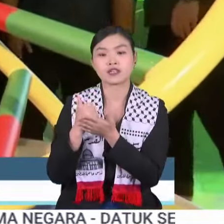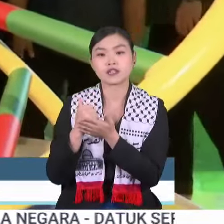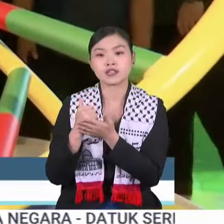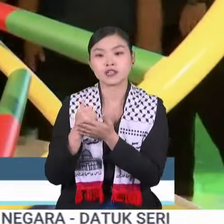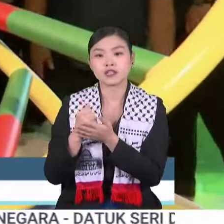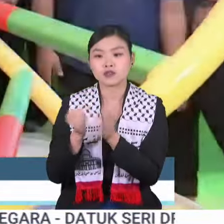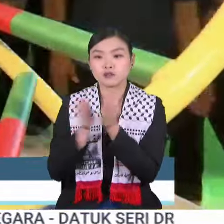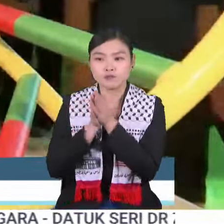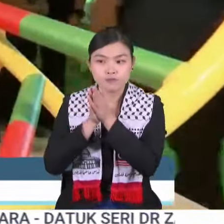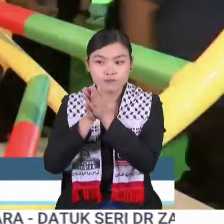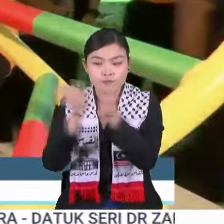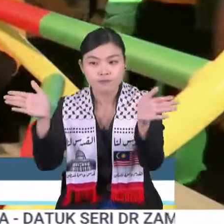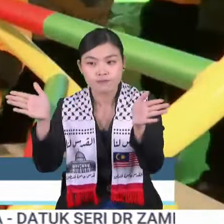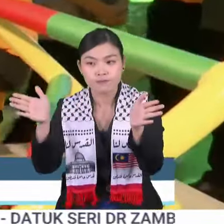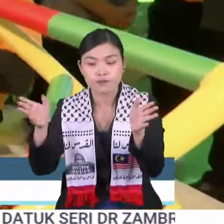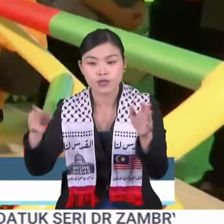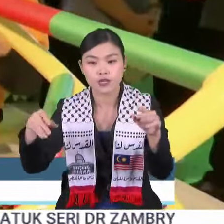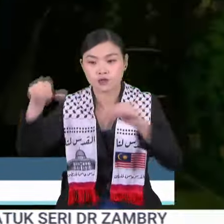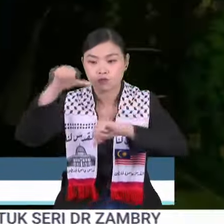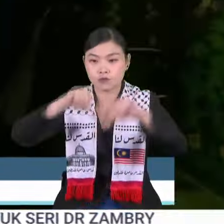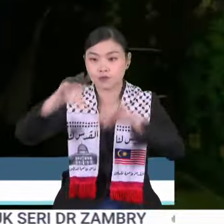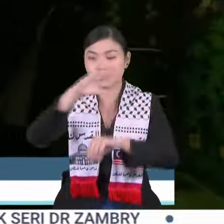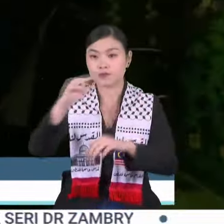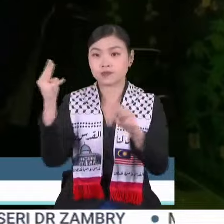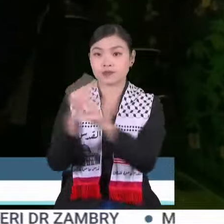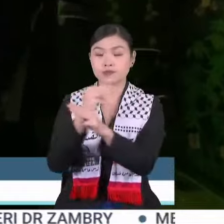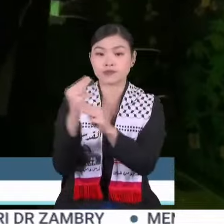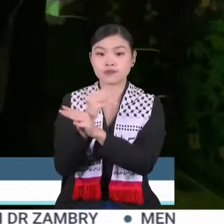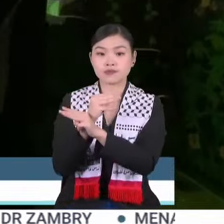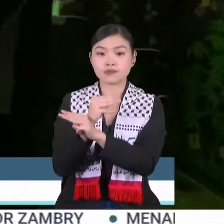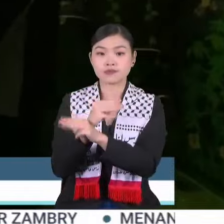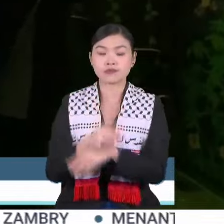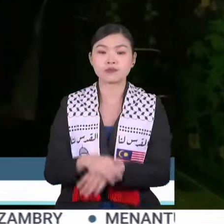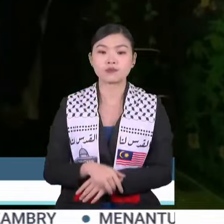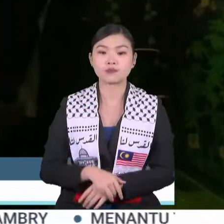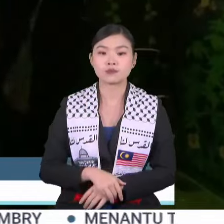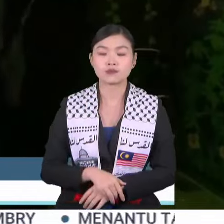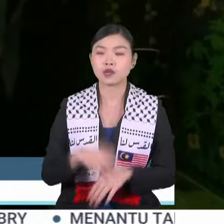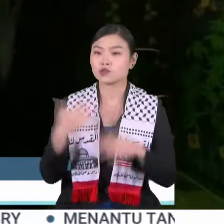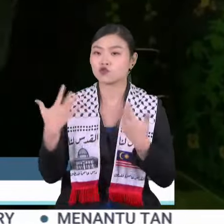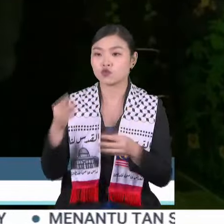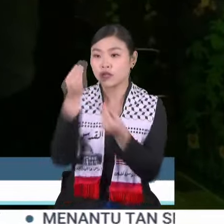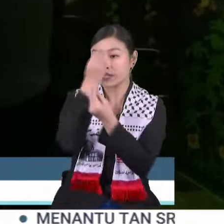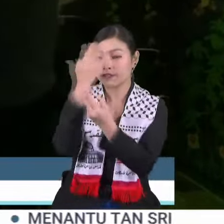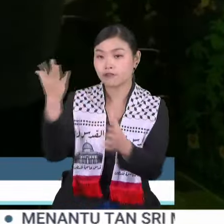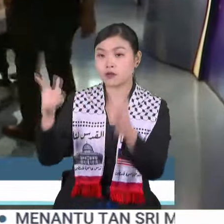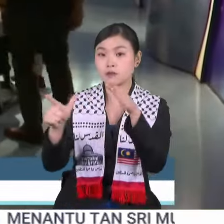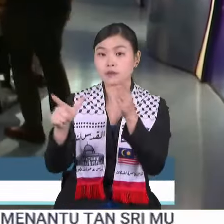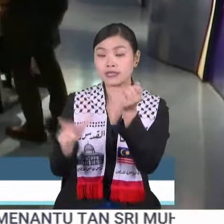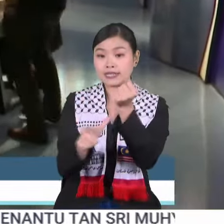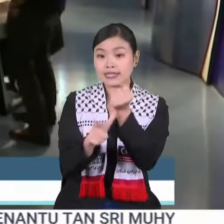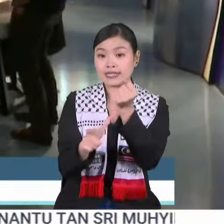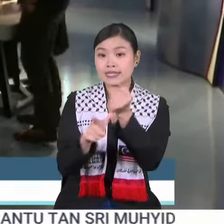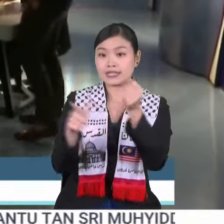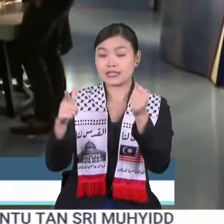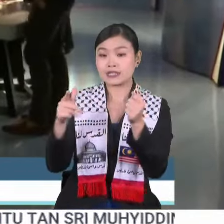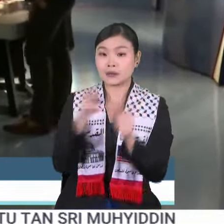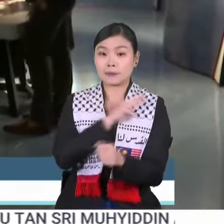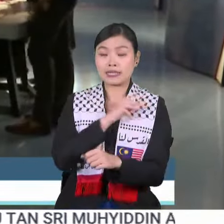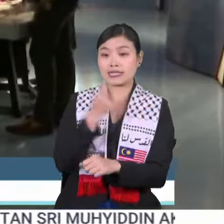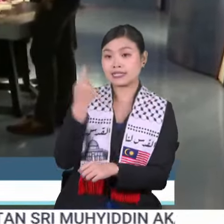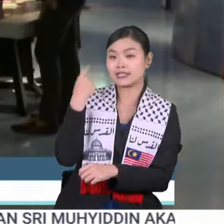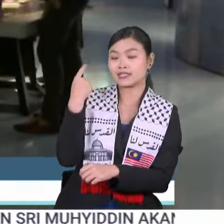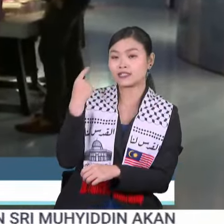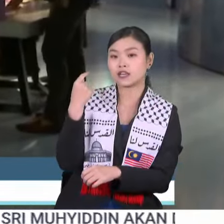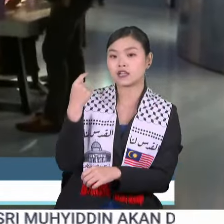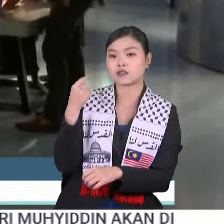yang berhubung dengan sains, teknologi dan matematik. Dan kita juga seperti mana disebutkan oleh Timbalan Ketua Menteri tadi, betapa